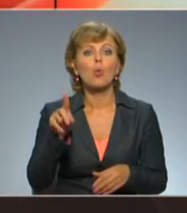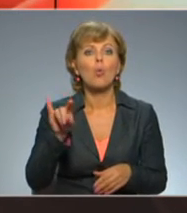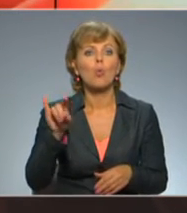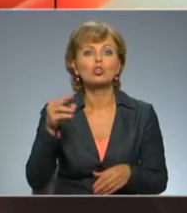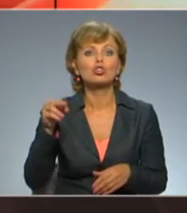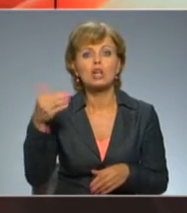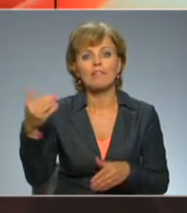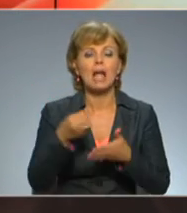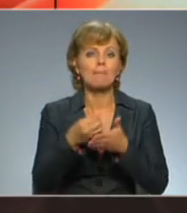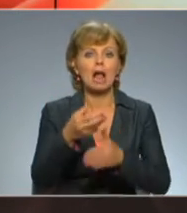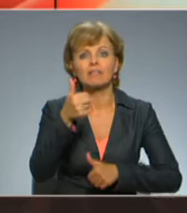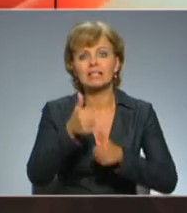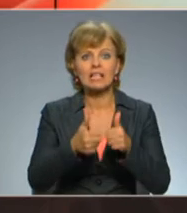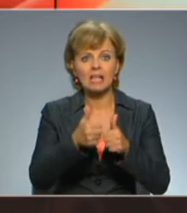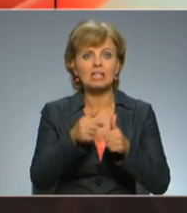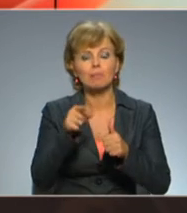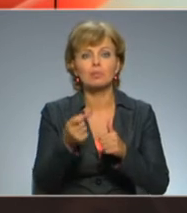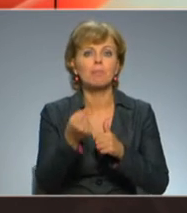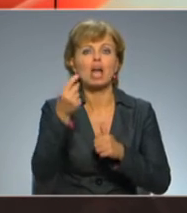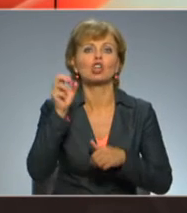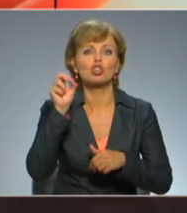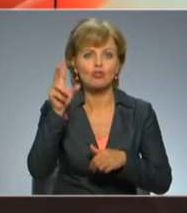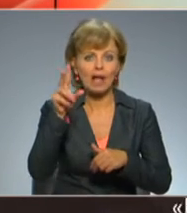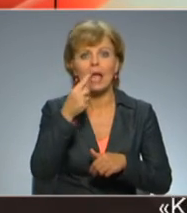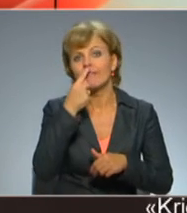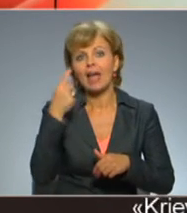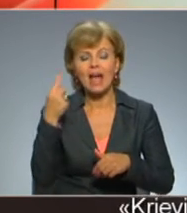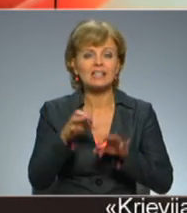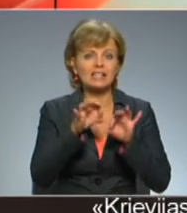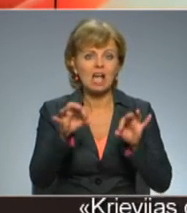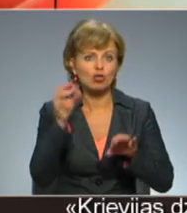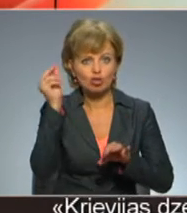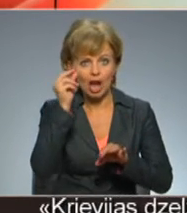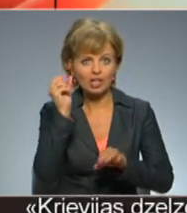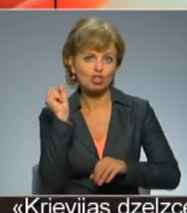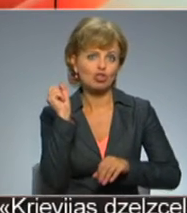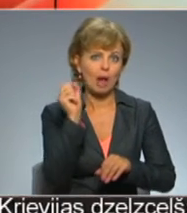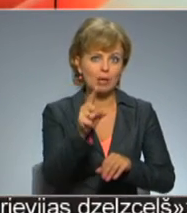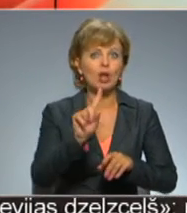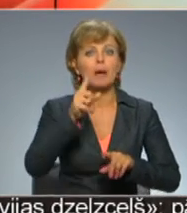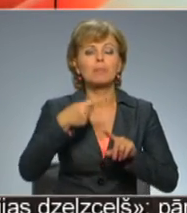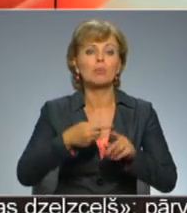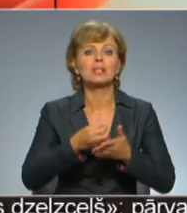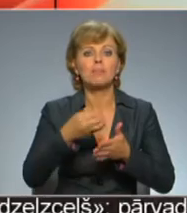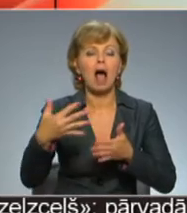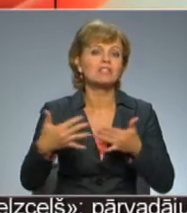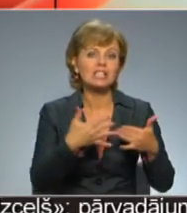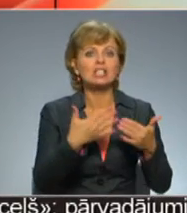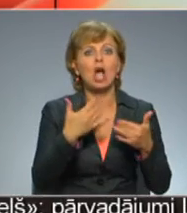gan tie, kuri tikai nesen sākuši trenēties šķēpmešanā. Pirmoreiz balvas izcīņa godinot leģendāro šķēpmetēju notika